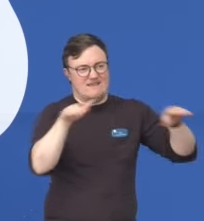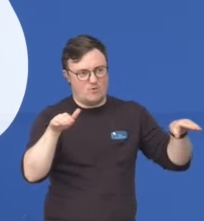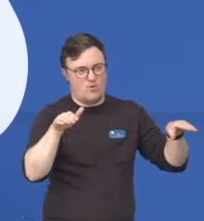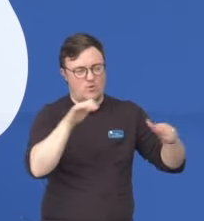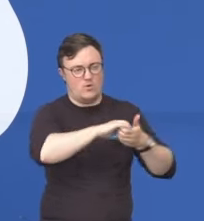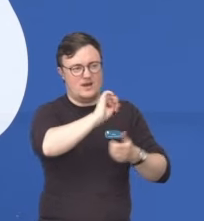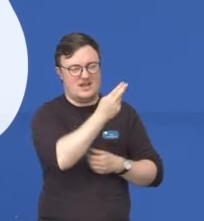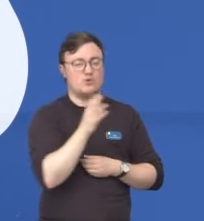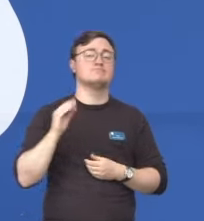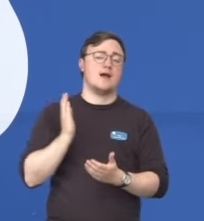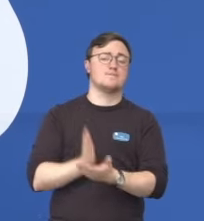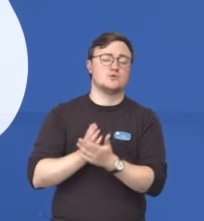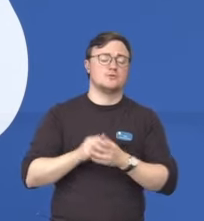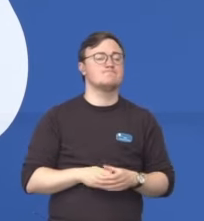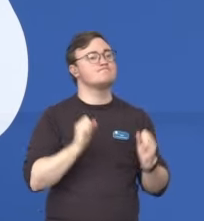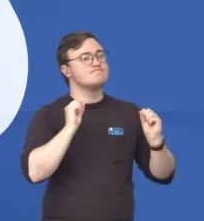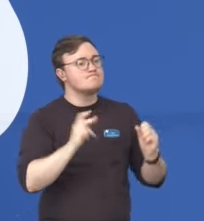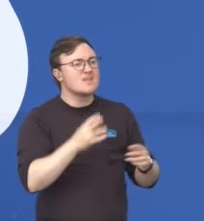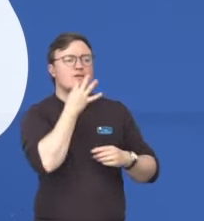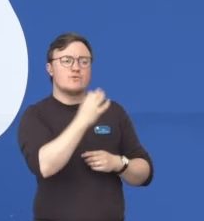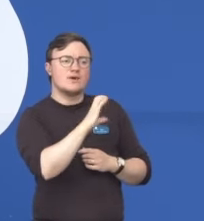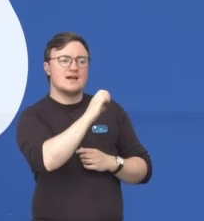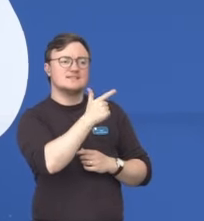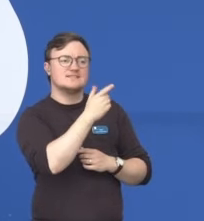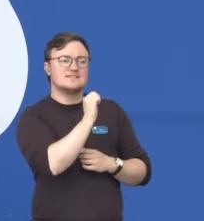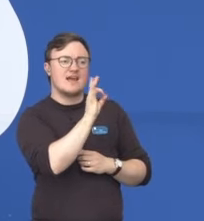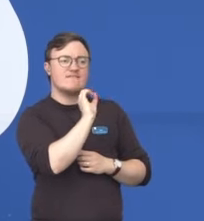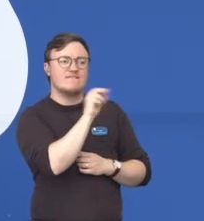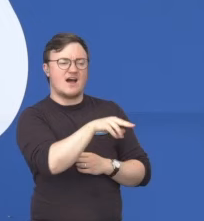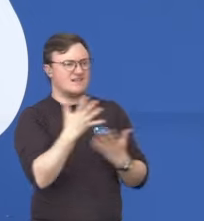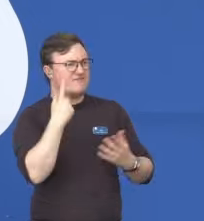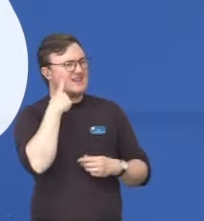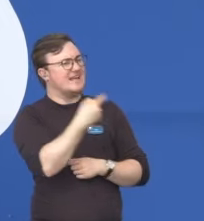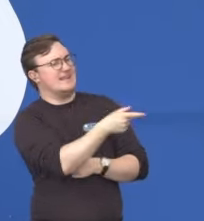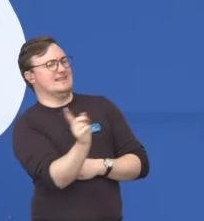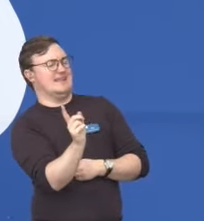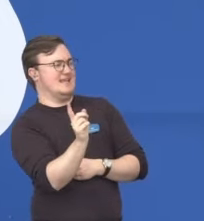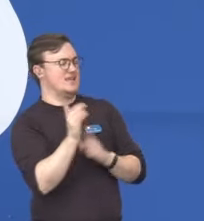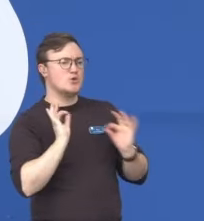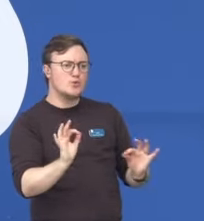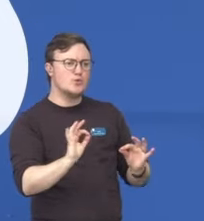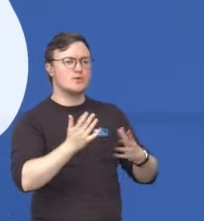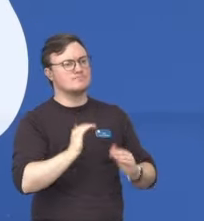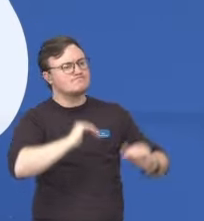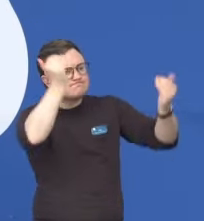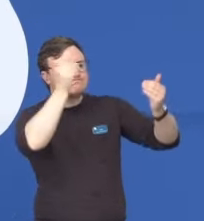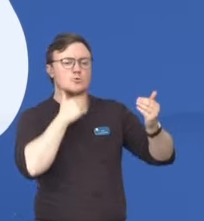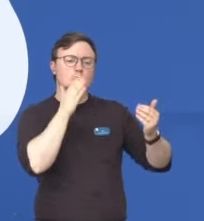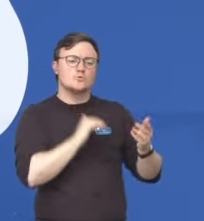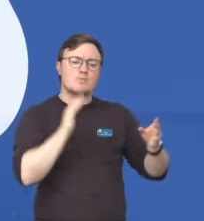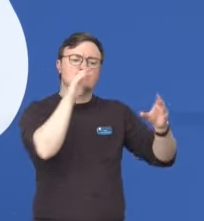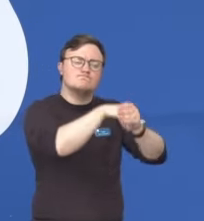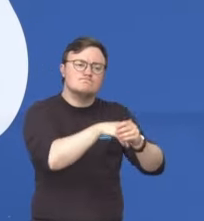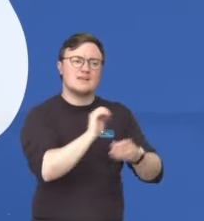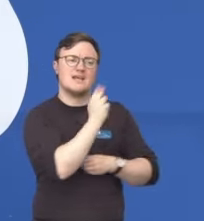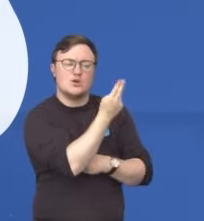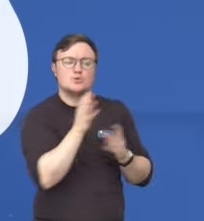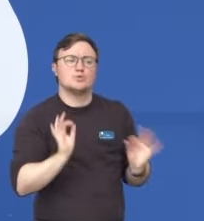EU. Absolut. Ja, vi går vidare till Stefan Sarmes. Vad tänker ni kring det? Hur ska man då öka ungas deltagande och engagemang